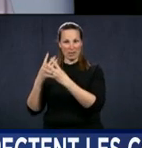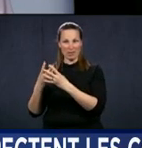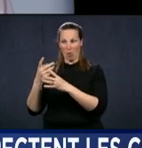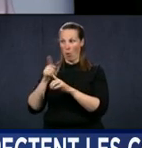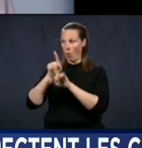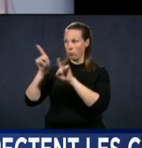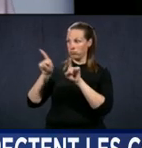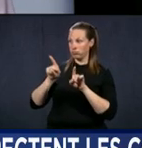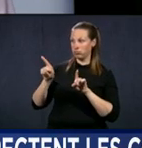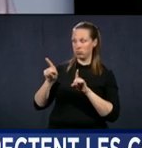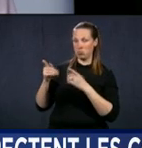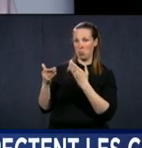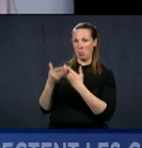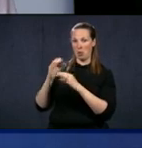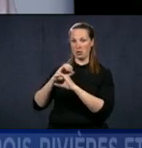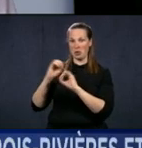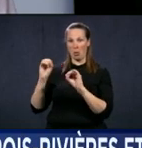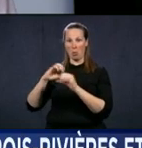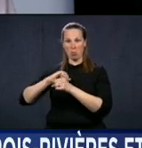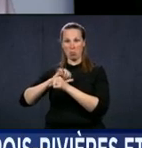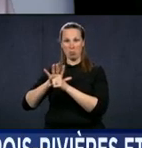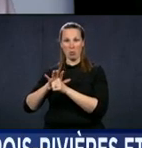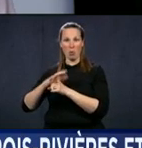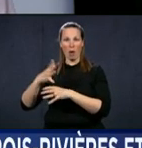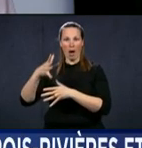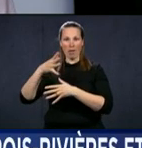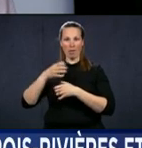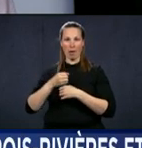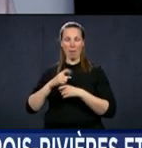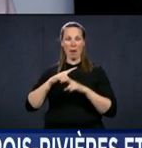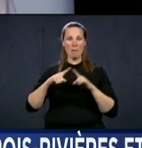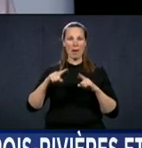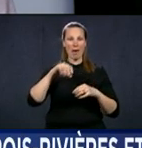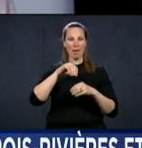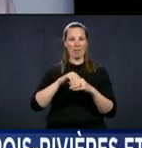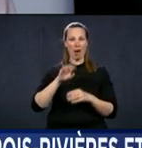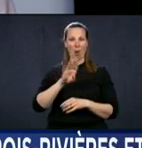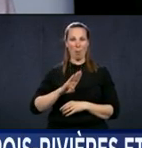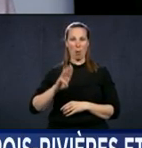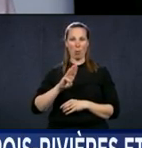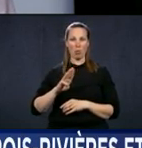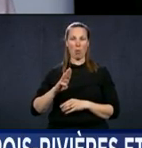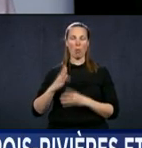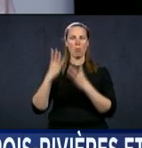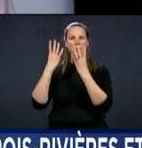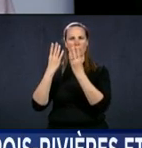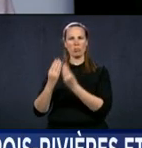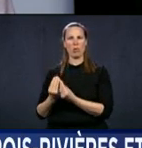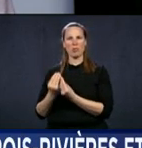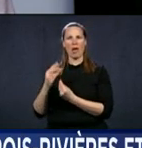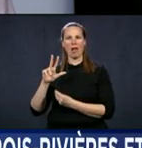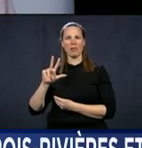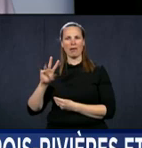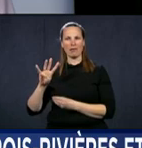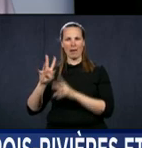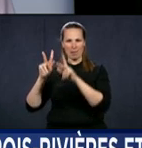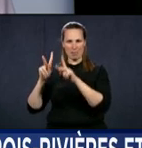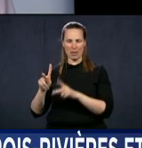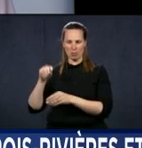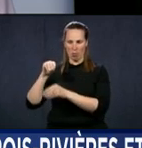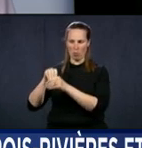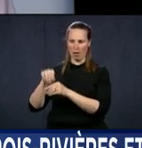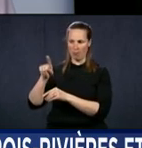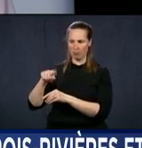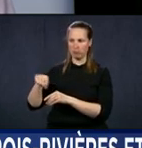d'ailleurs. Mais effectivement, là, il y a eu certains cas. On est à 34 détenus testés positifs en date d'aujourd'hui à l'établissement